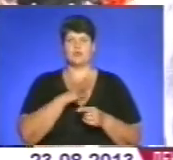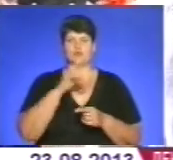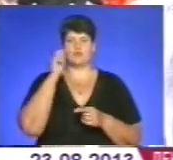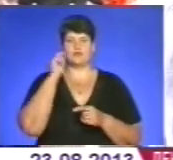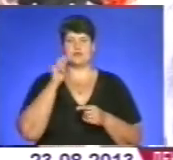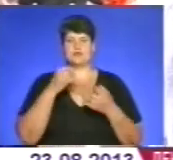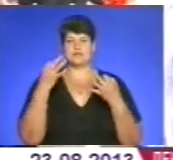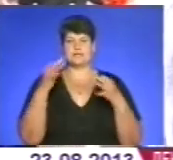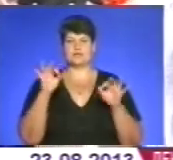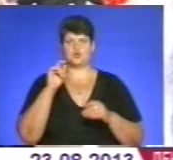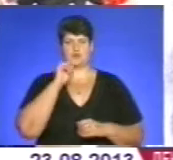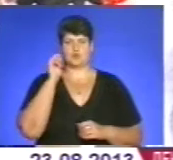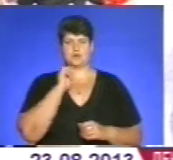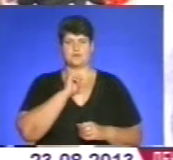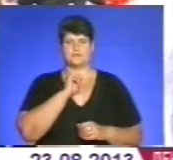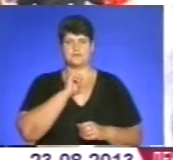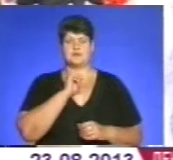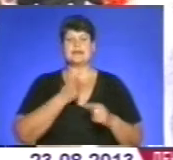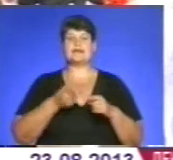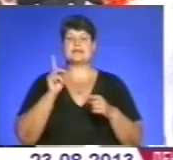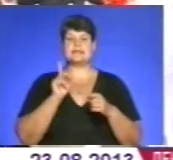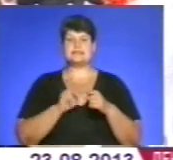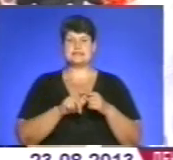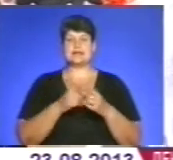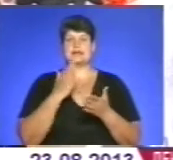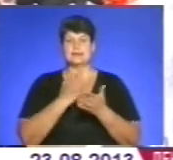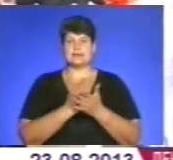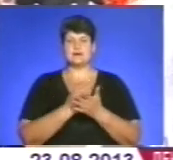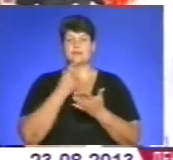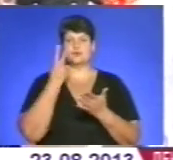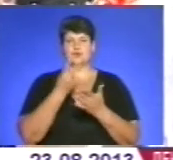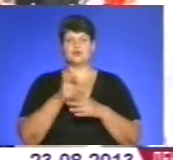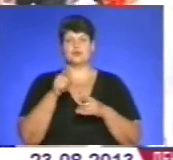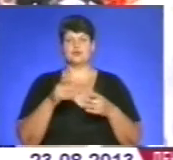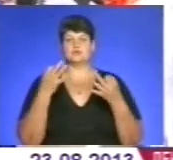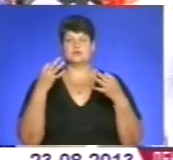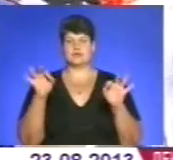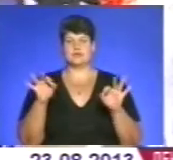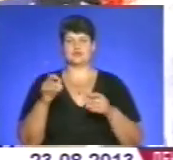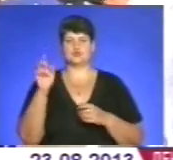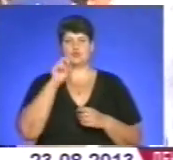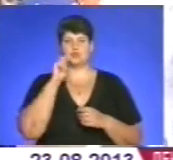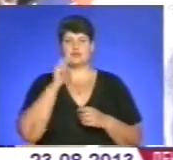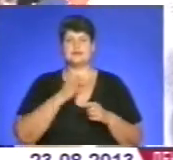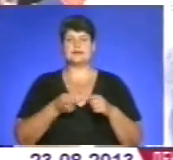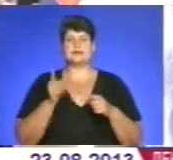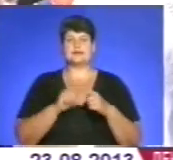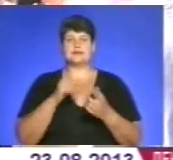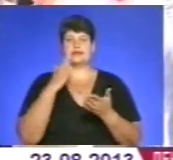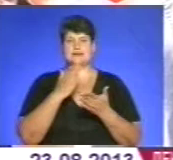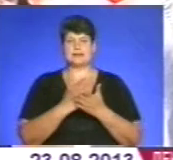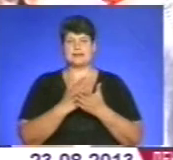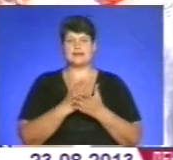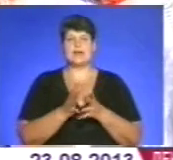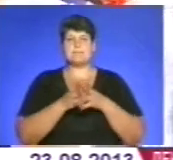незалежності України. Саме ці атрибути є символом суверенітету і незалежності. Саме ці атрибути, ці символи найбільше